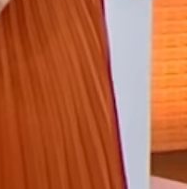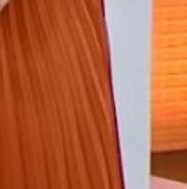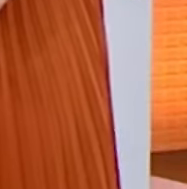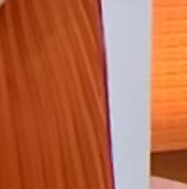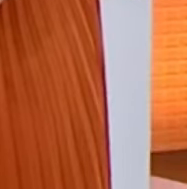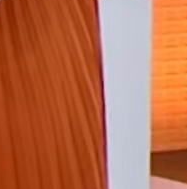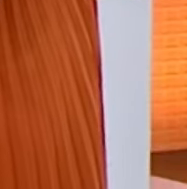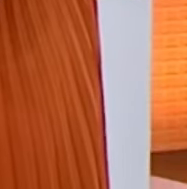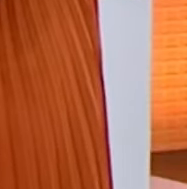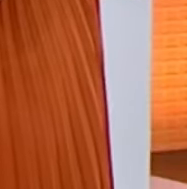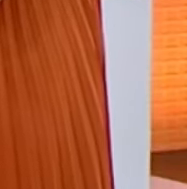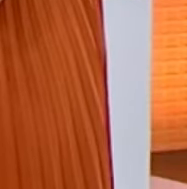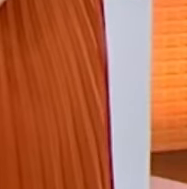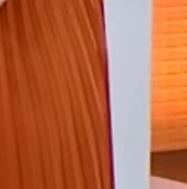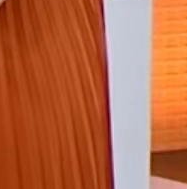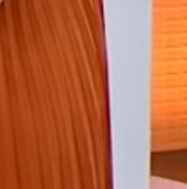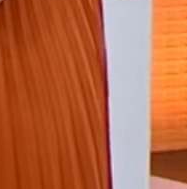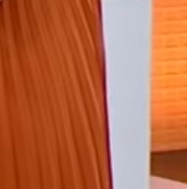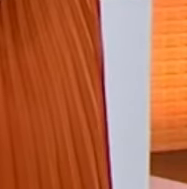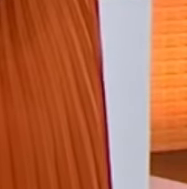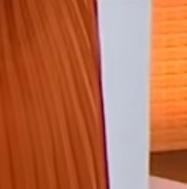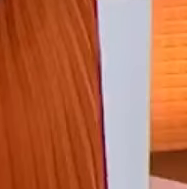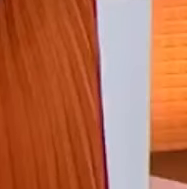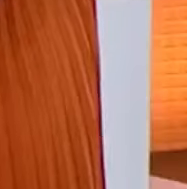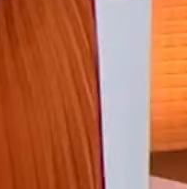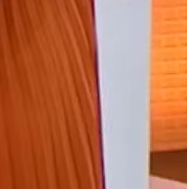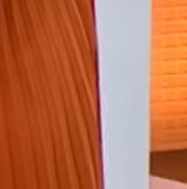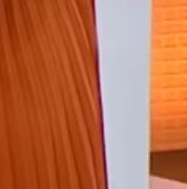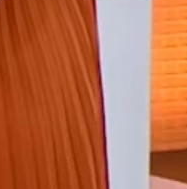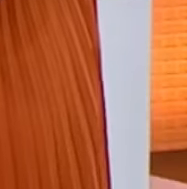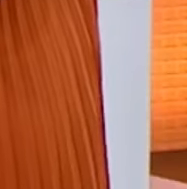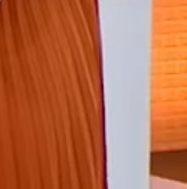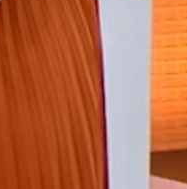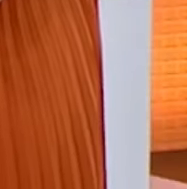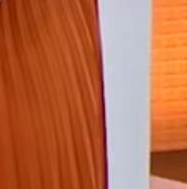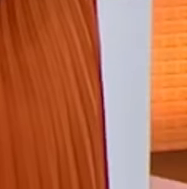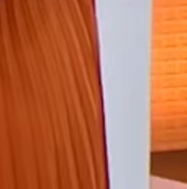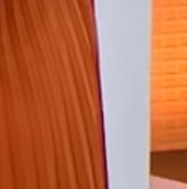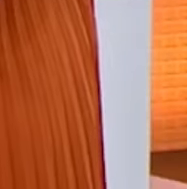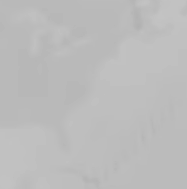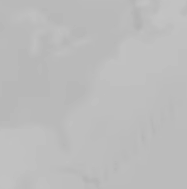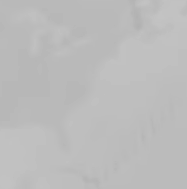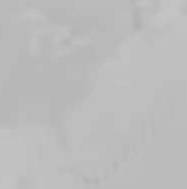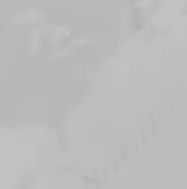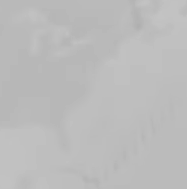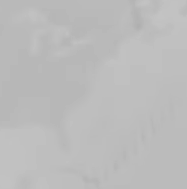niyo po kami sa GMA Pinoy TV at sa ww WGM news.tv